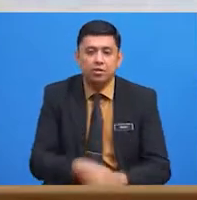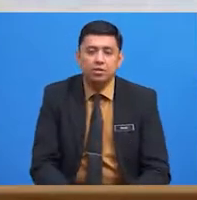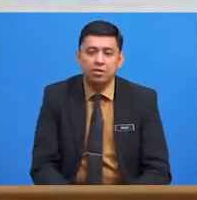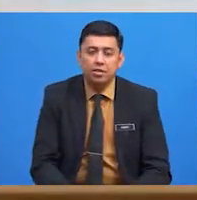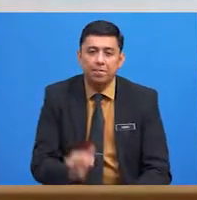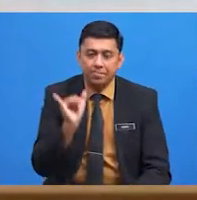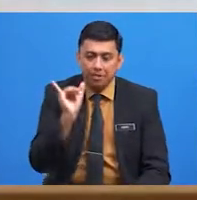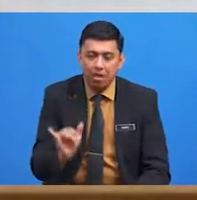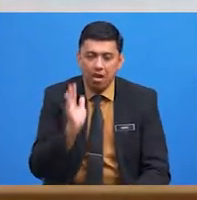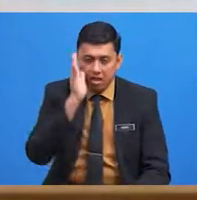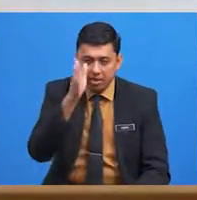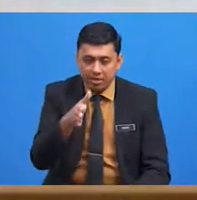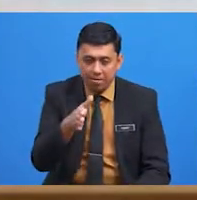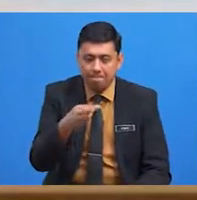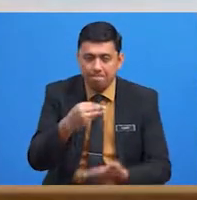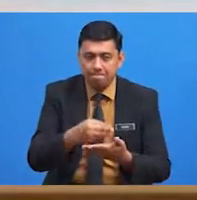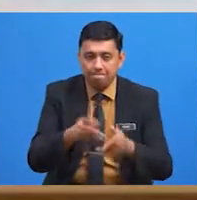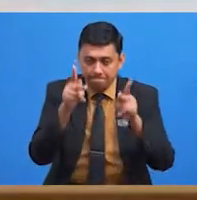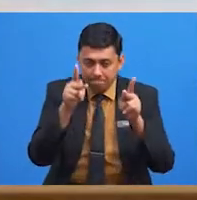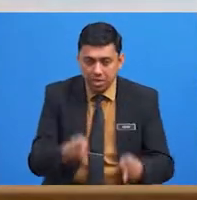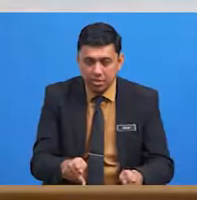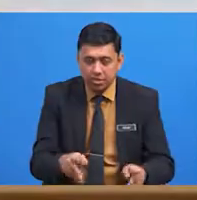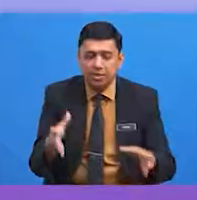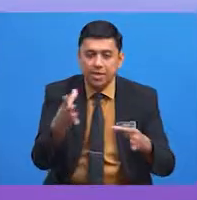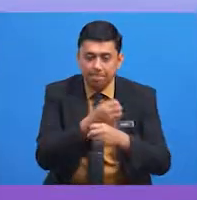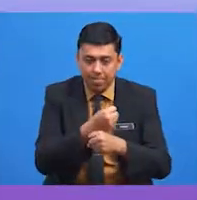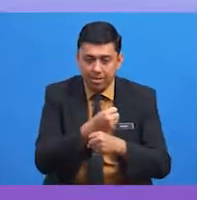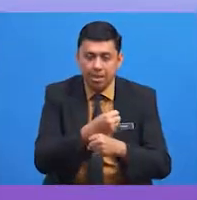akan pelajar peroleh pada hari ini.